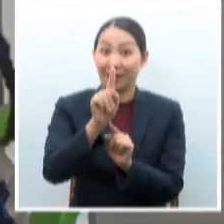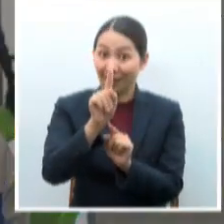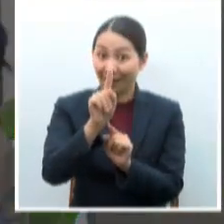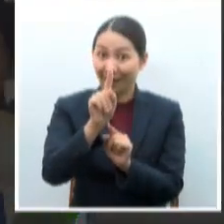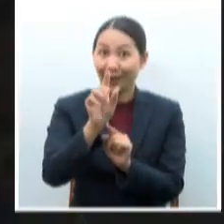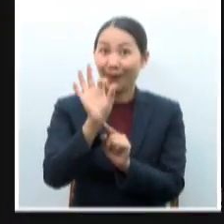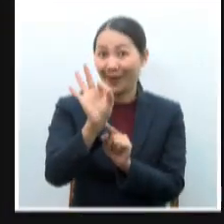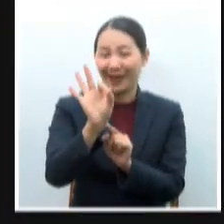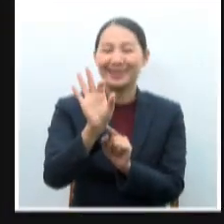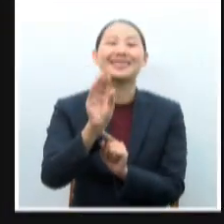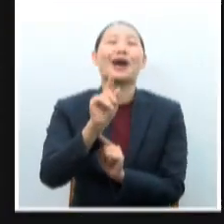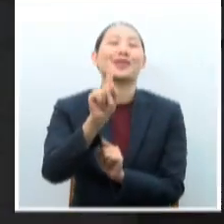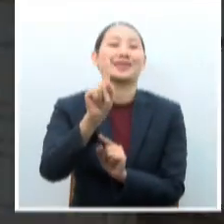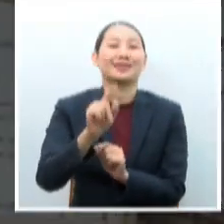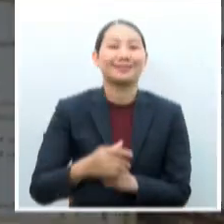โย